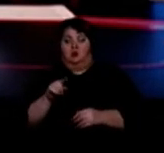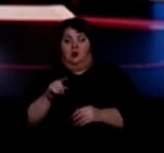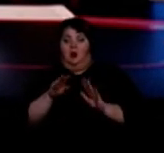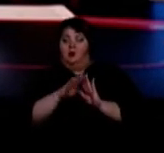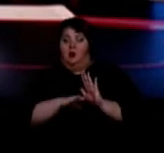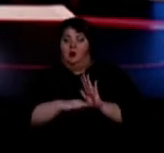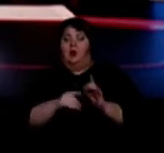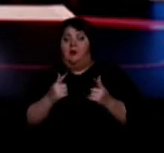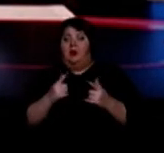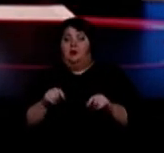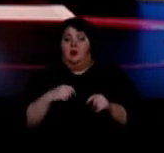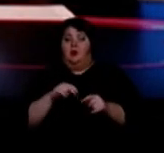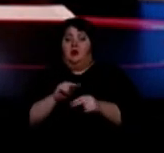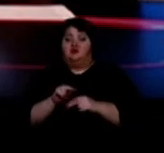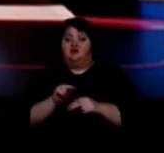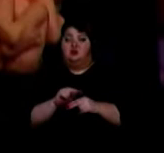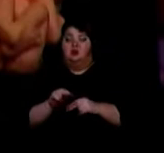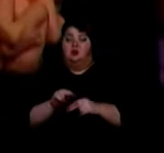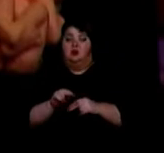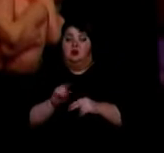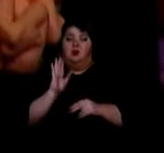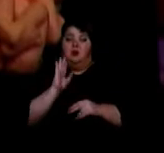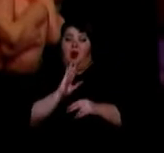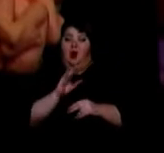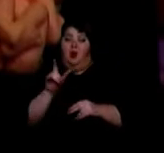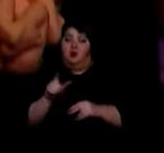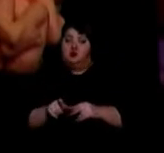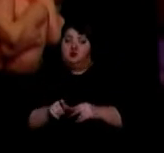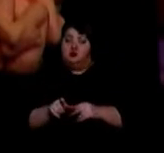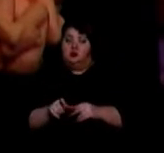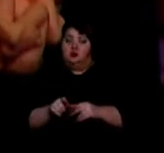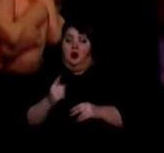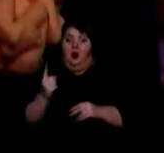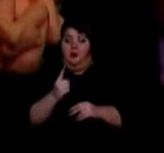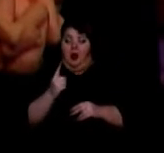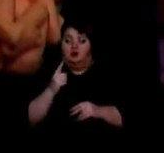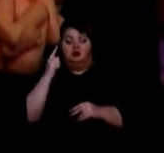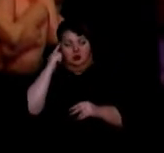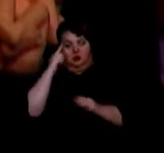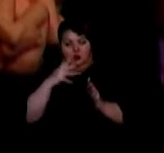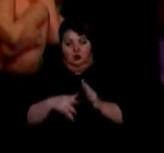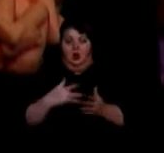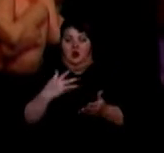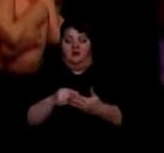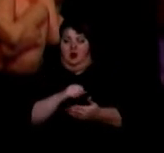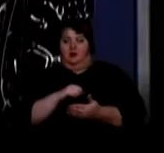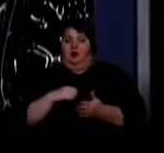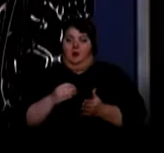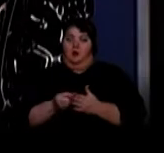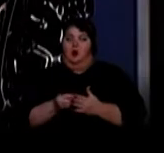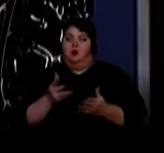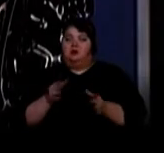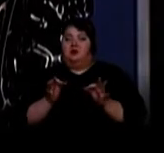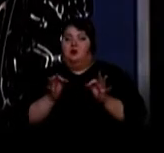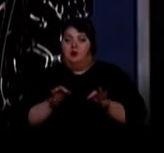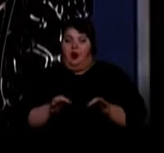де ми вчимо мамочку, перше, усвідомити свою самооцінку,